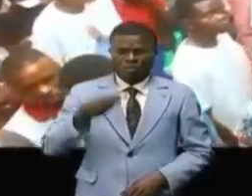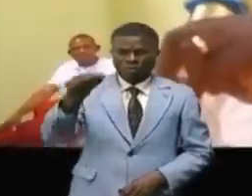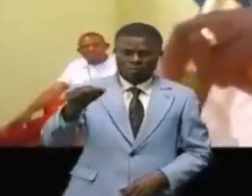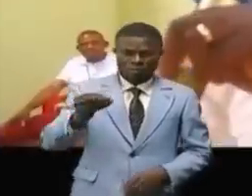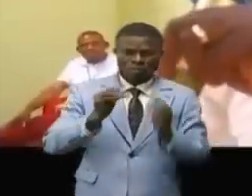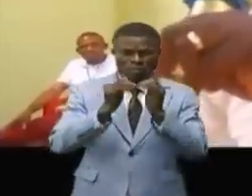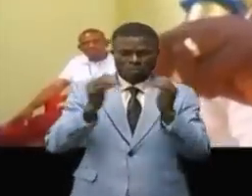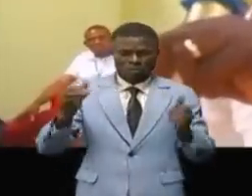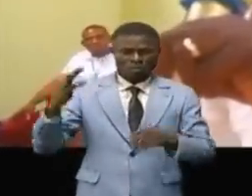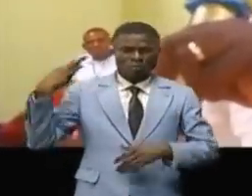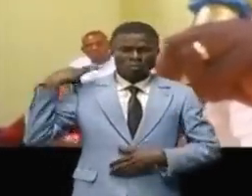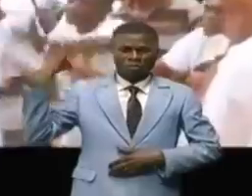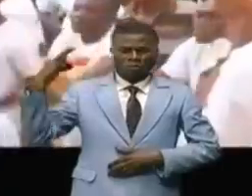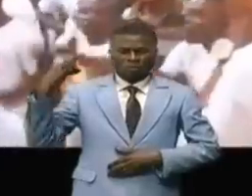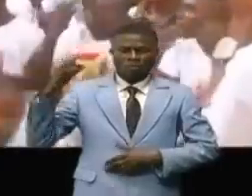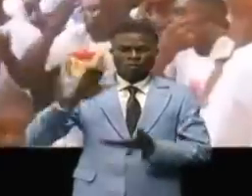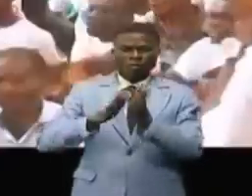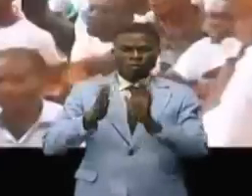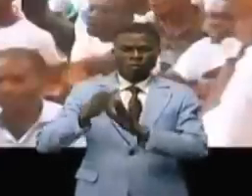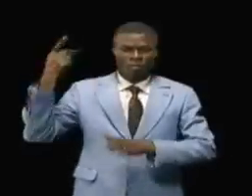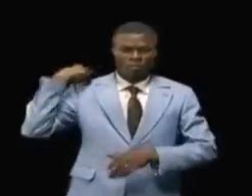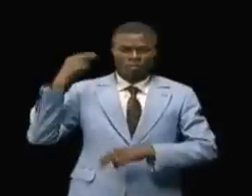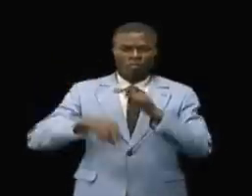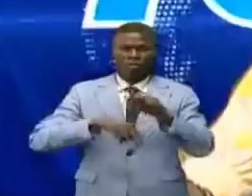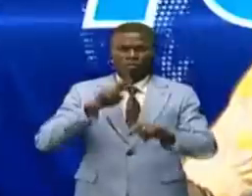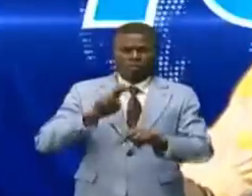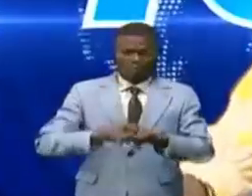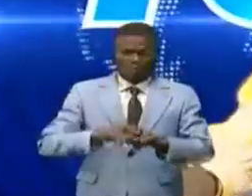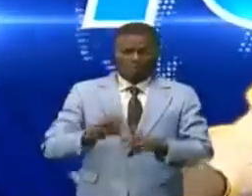sa candidature à la députation nationale